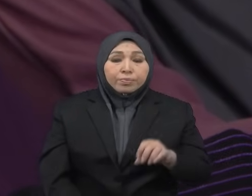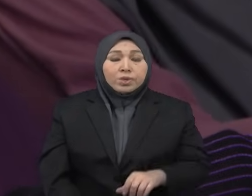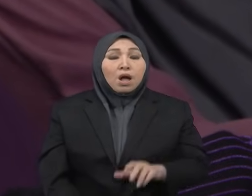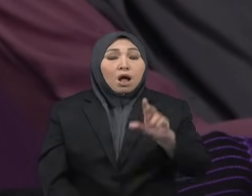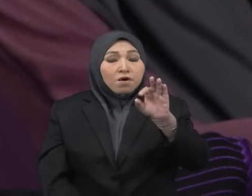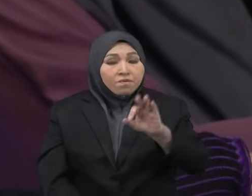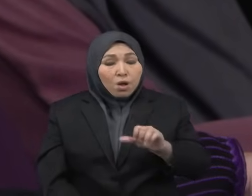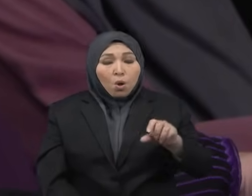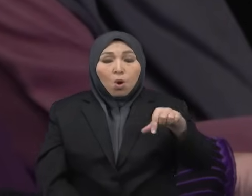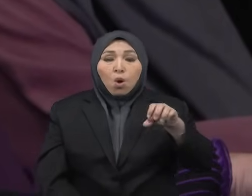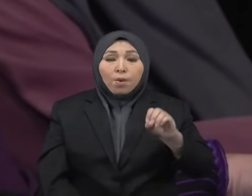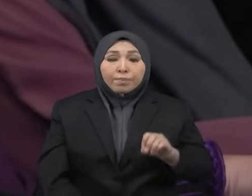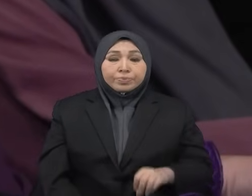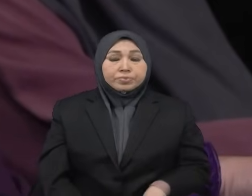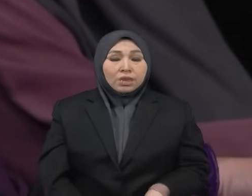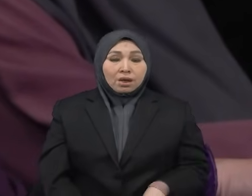Qa.